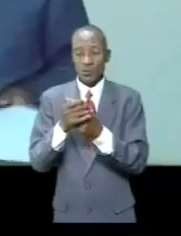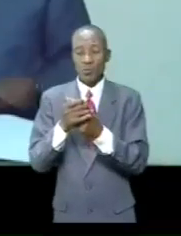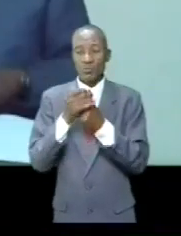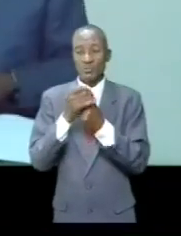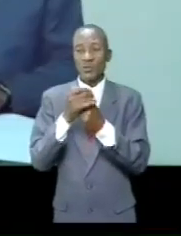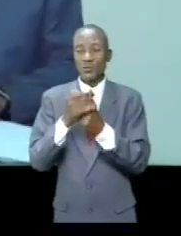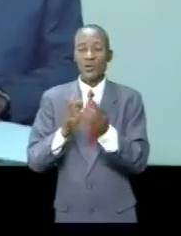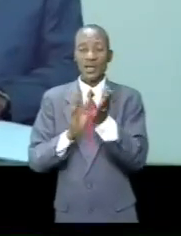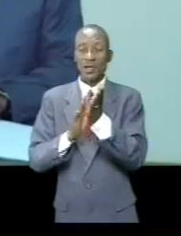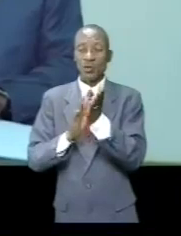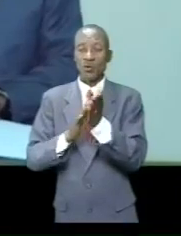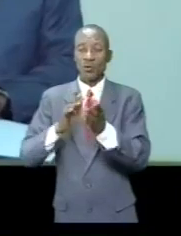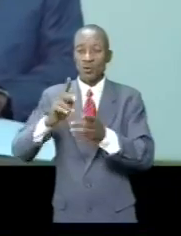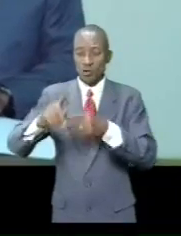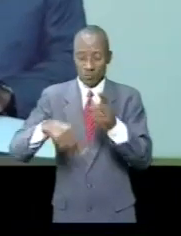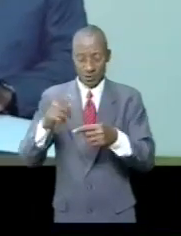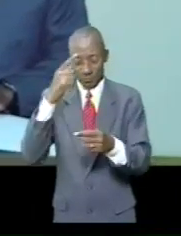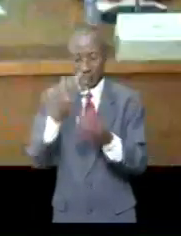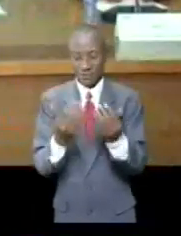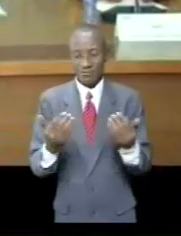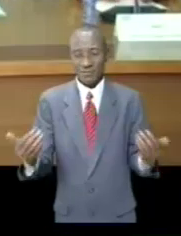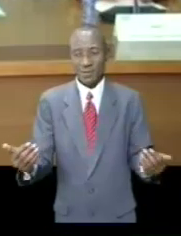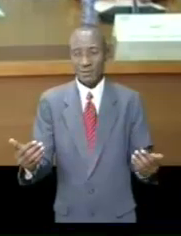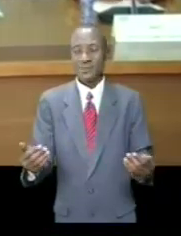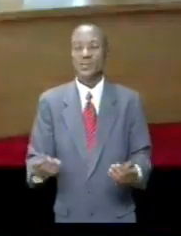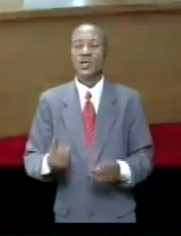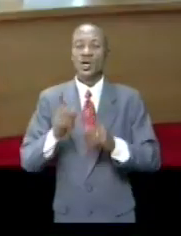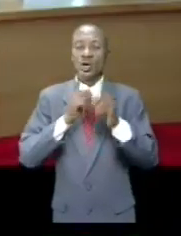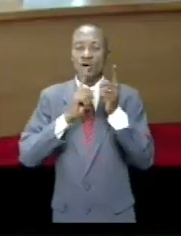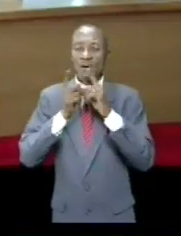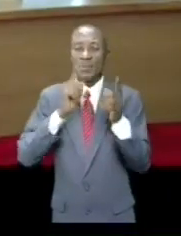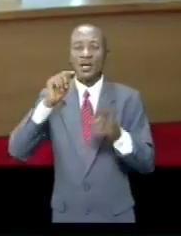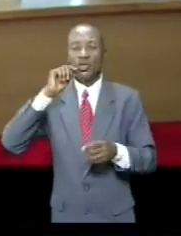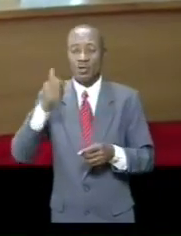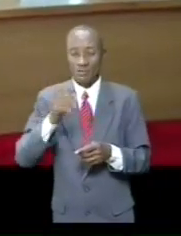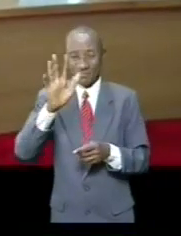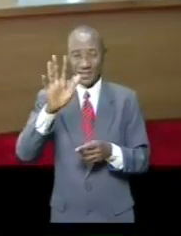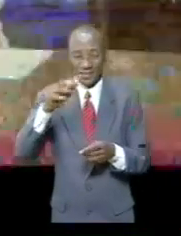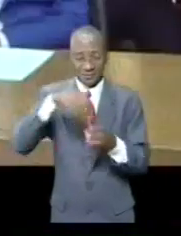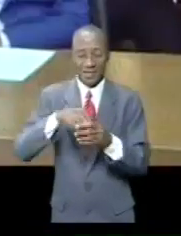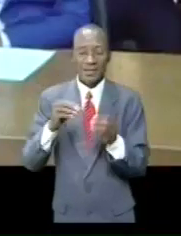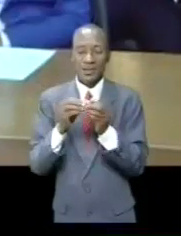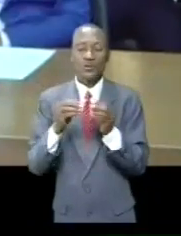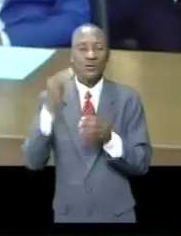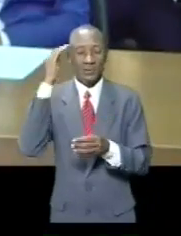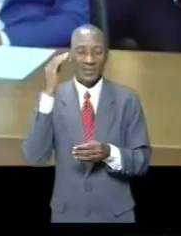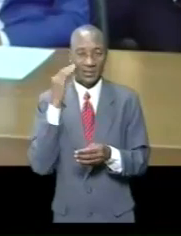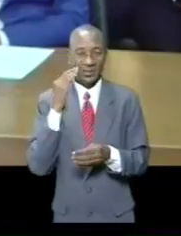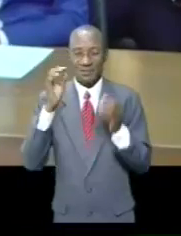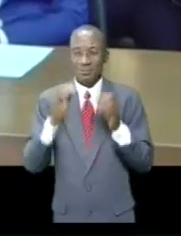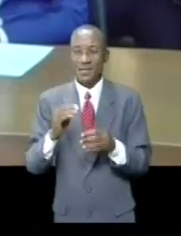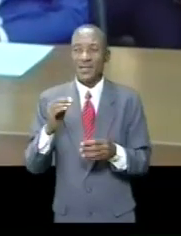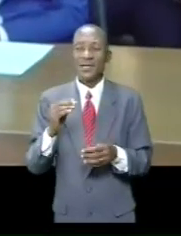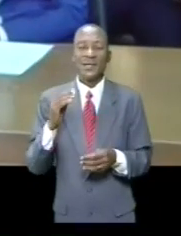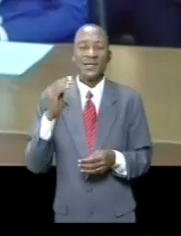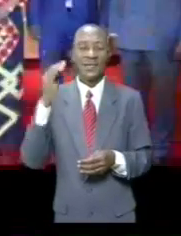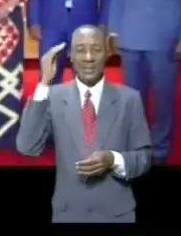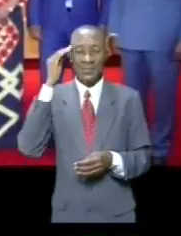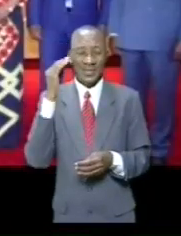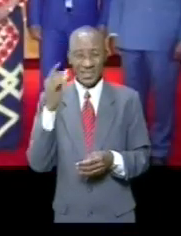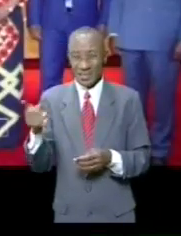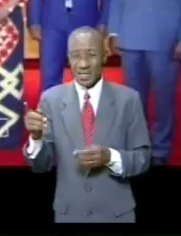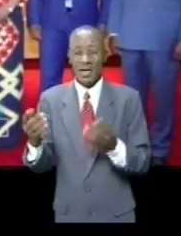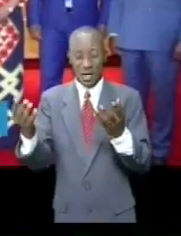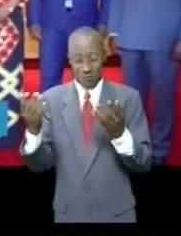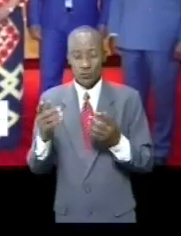du vendredi 7 août 2020. Annonce faite par le vice-premier ministre, ministre de l'Intérieur, Gilbert Kankondé.